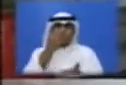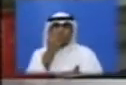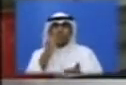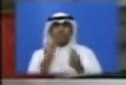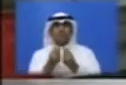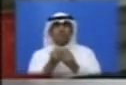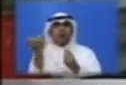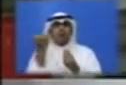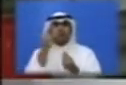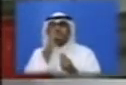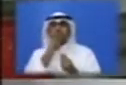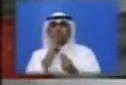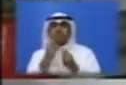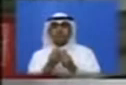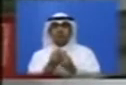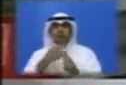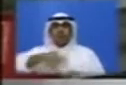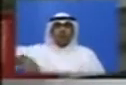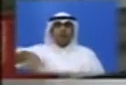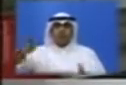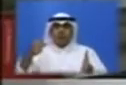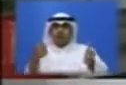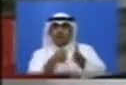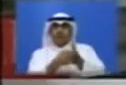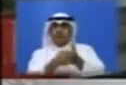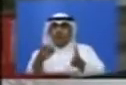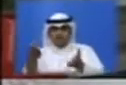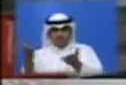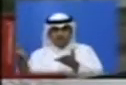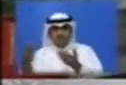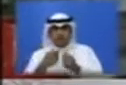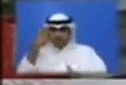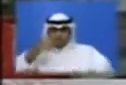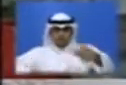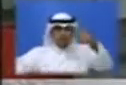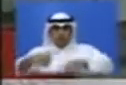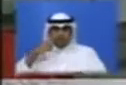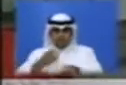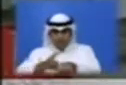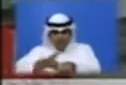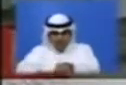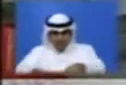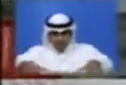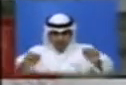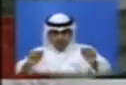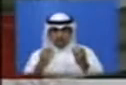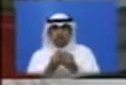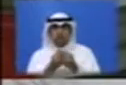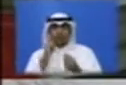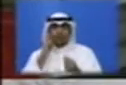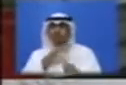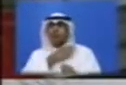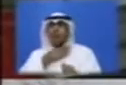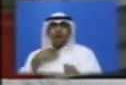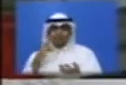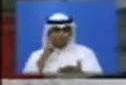معينة يعني خارجية طبية يعني قبل الذبح، ثم بعد الذبح يتم الكشف على اللحوم، بعد